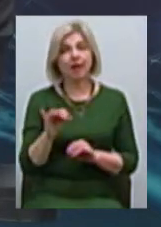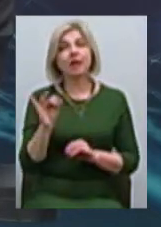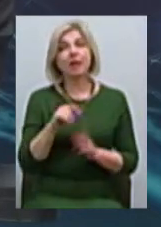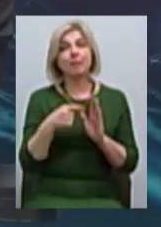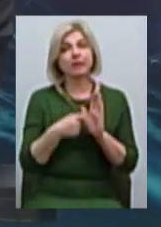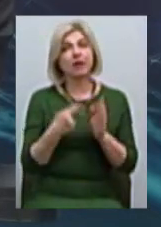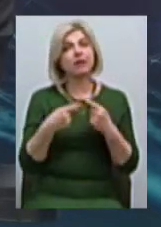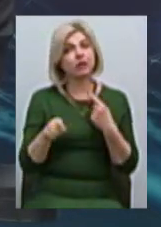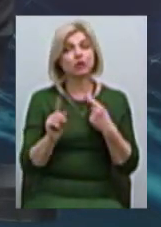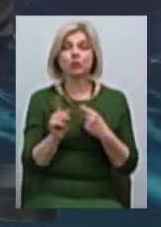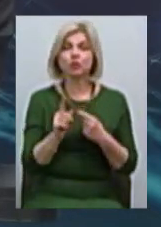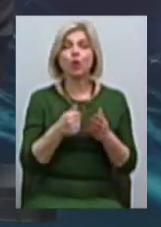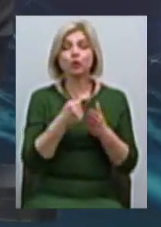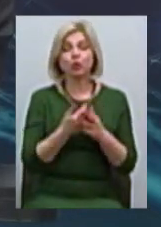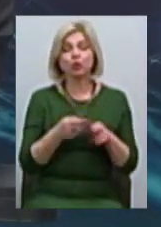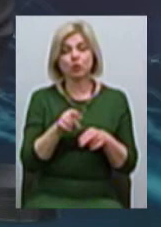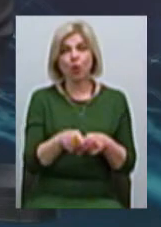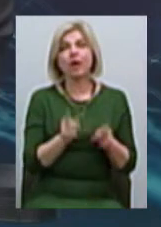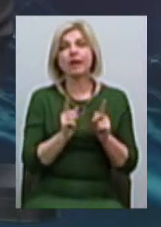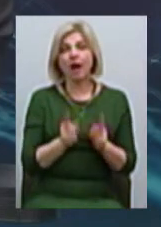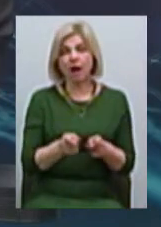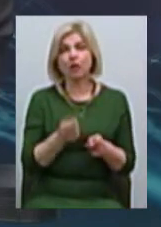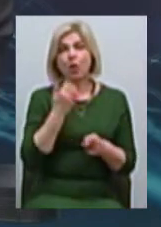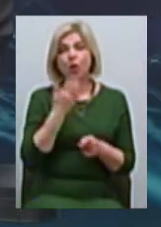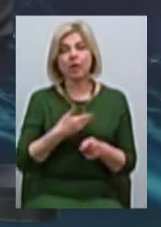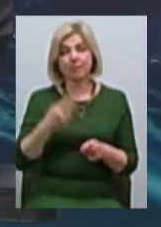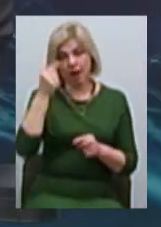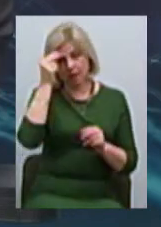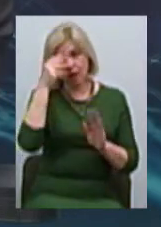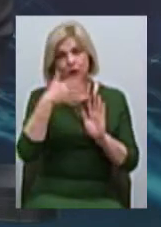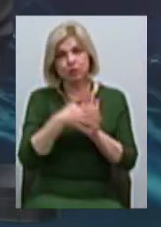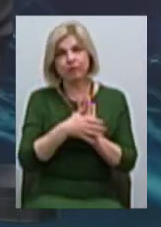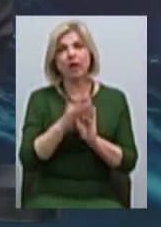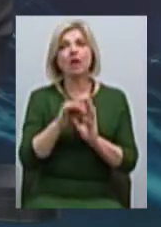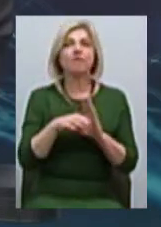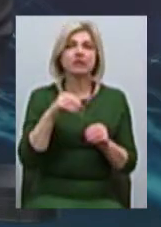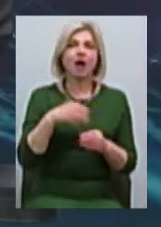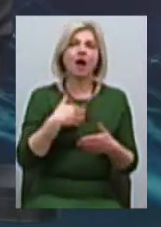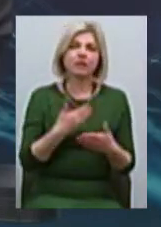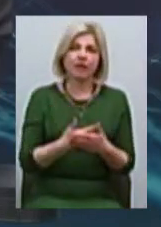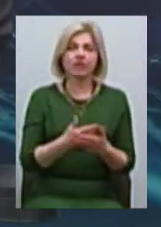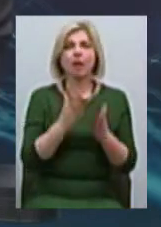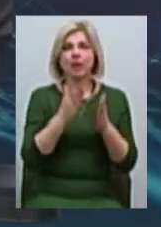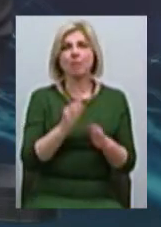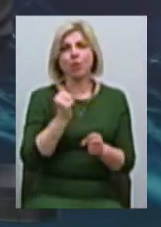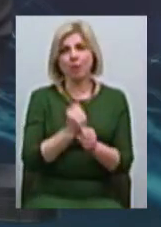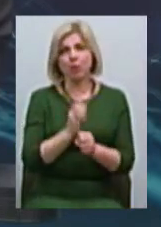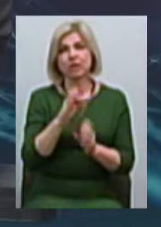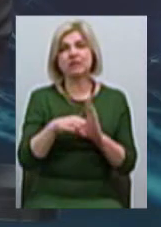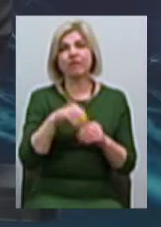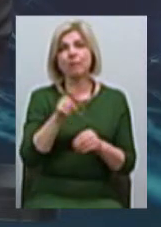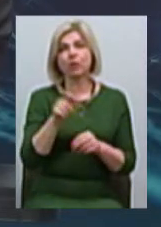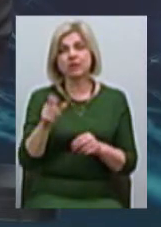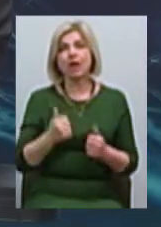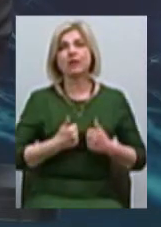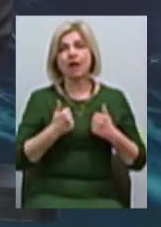що до цього реально, коли ми аналізували там активність, пряму роботу з виборцями, так,